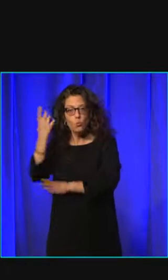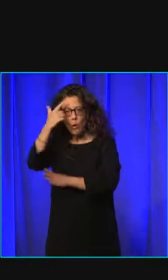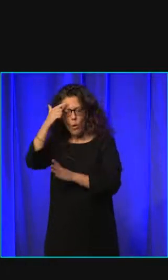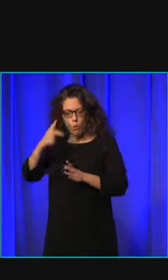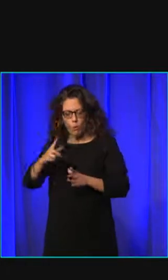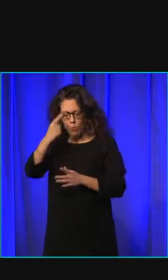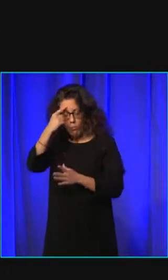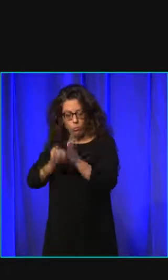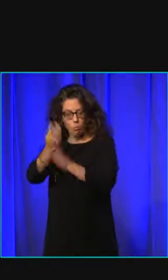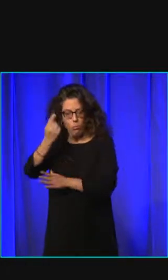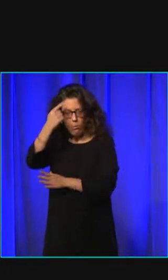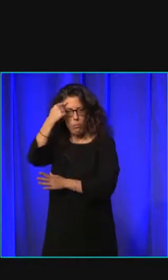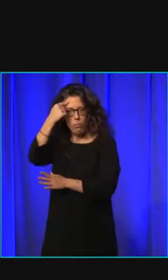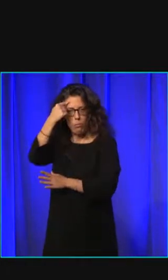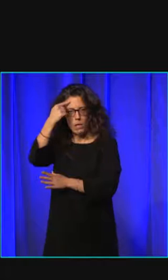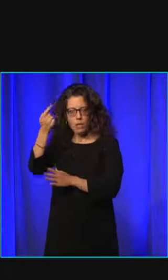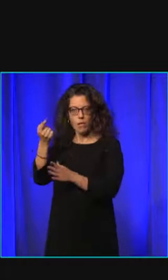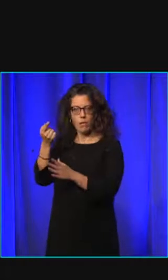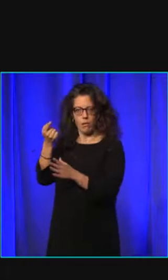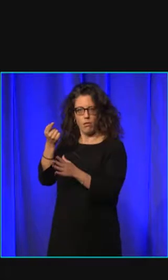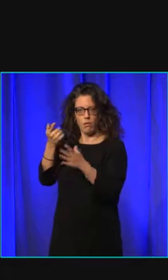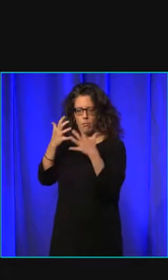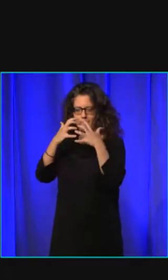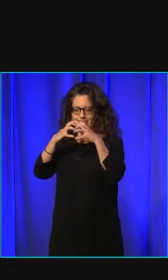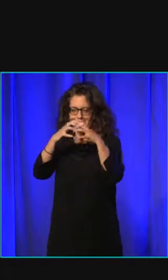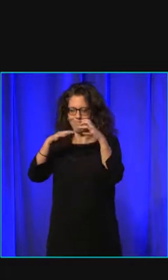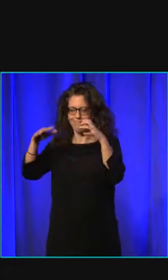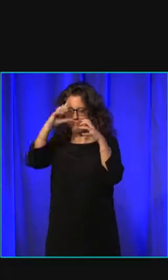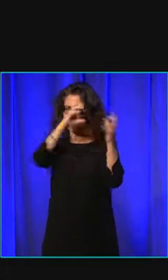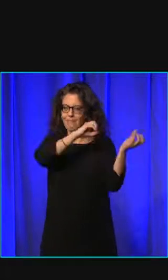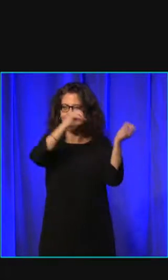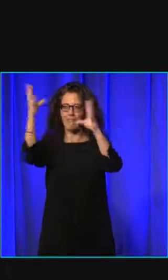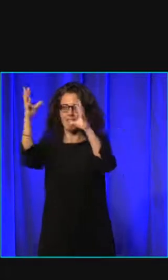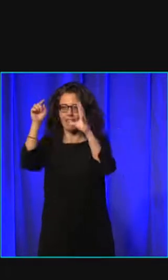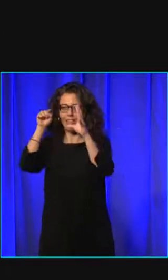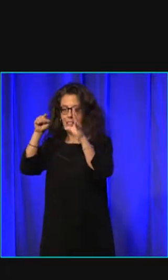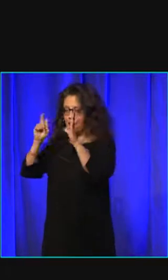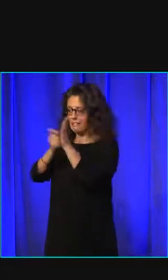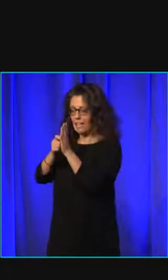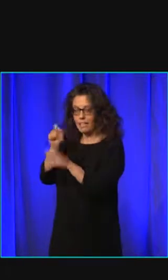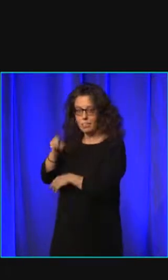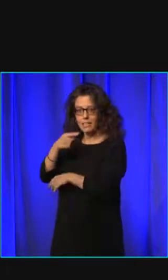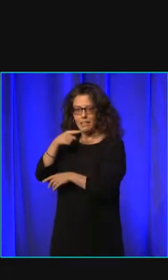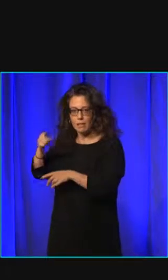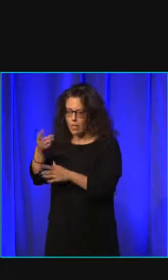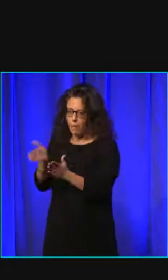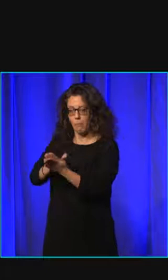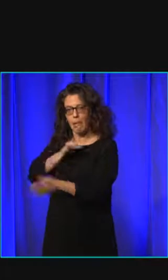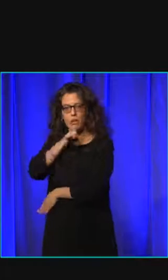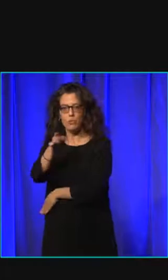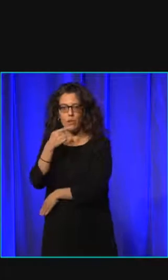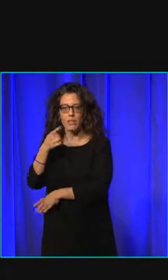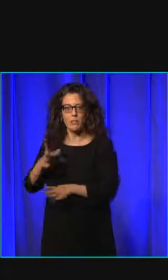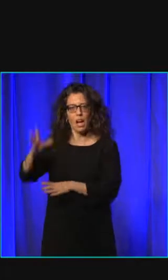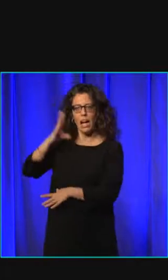jour la représentation motrice à un temps T. Il va écraser cette représentation motrice à un temps T.